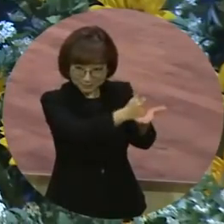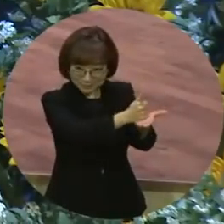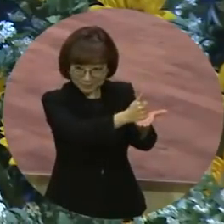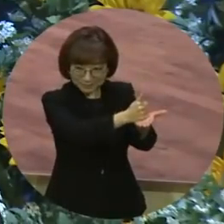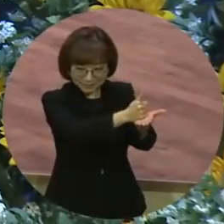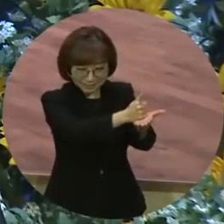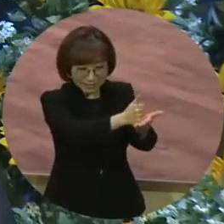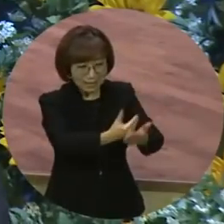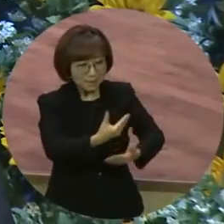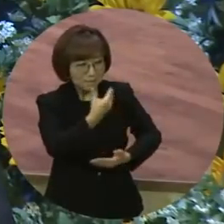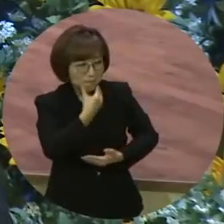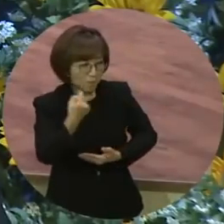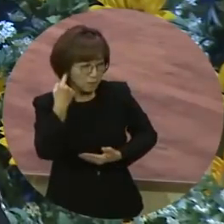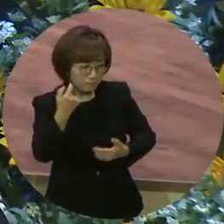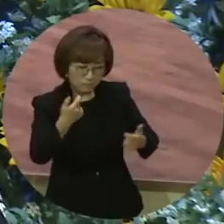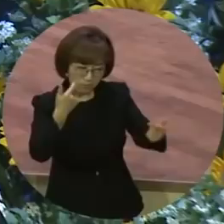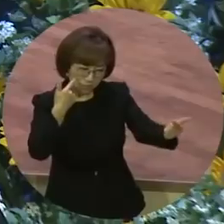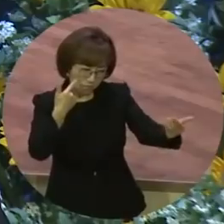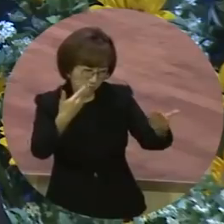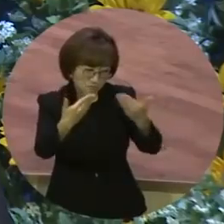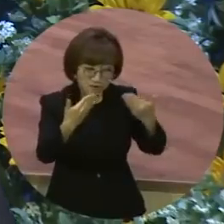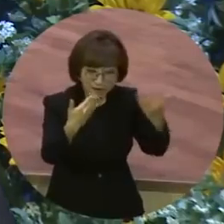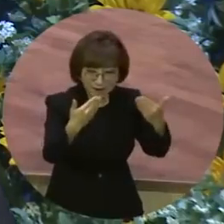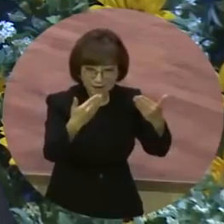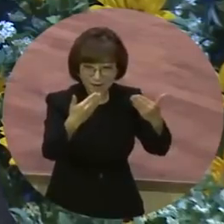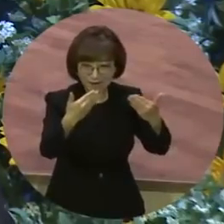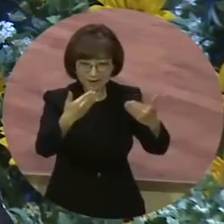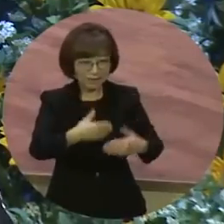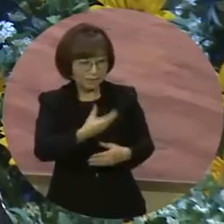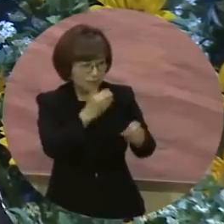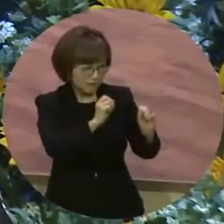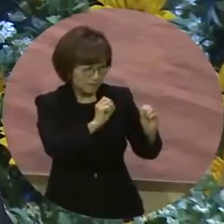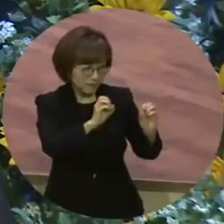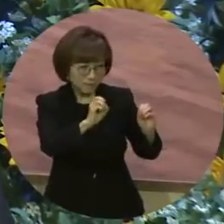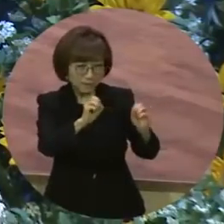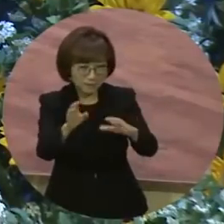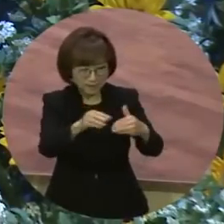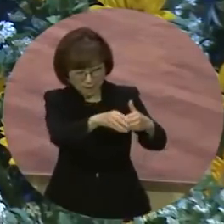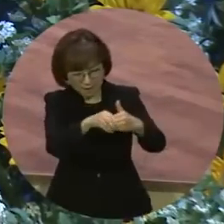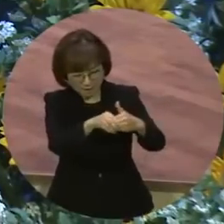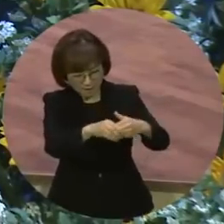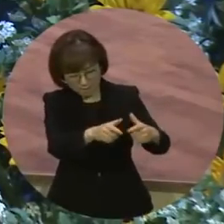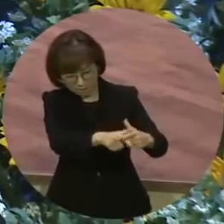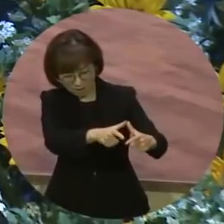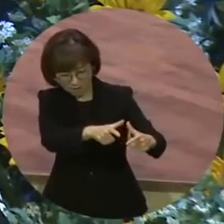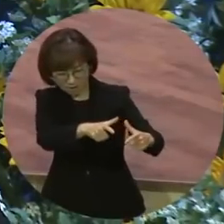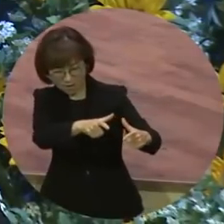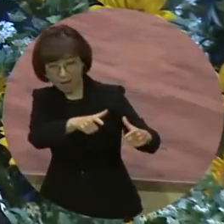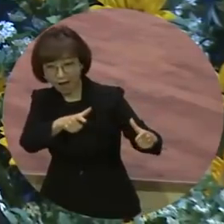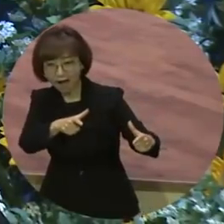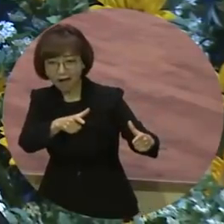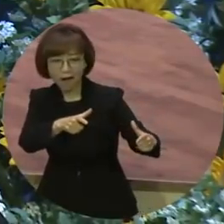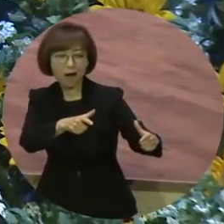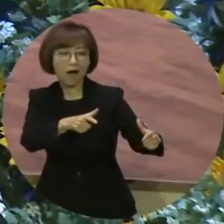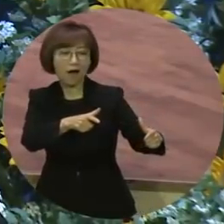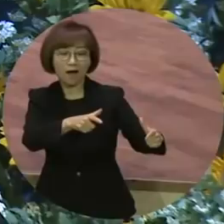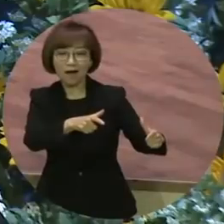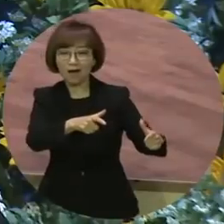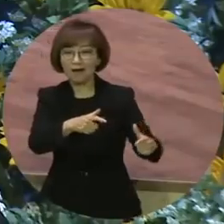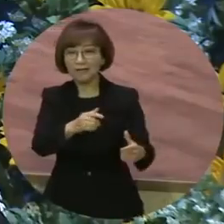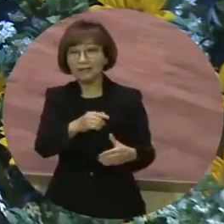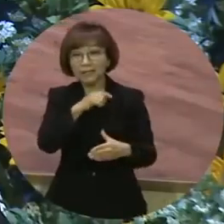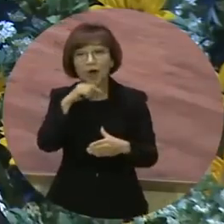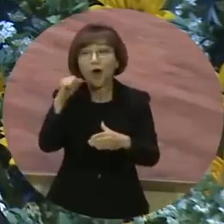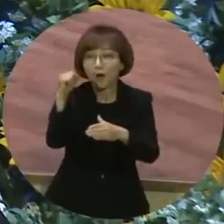안에서 굳건히 서서 더 큰 열매를, 더 큰 열매를 칭찬받는 수준이 아니라